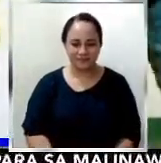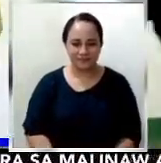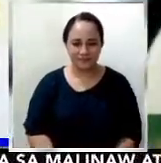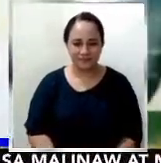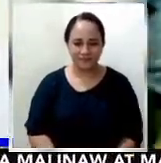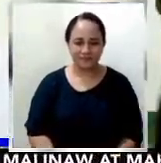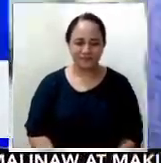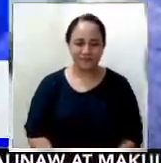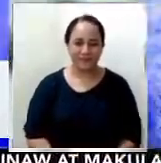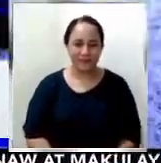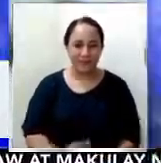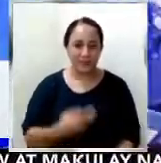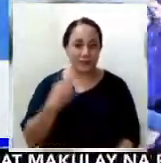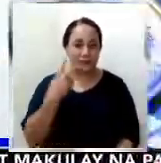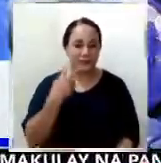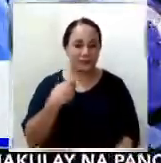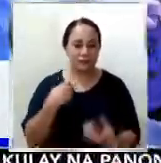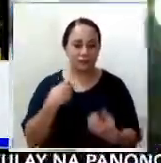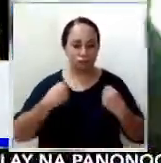Matitikas